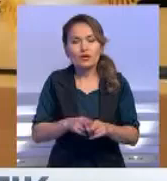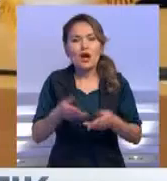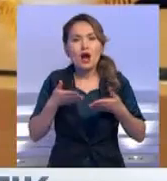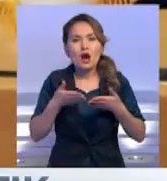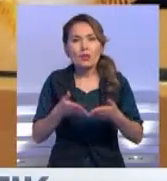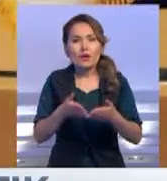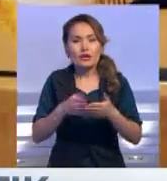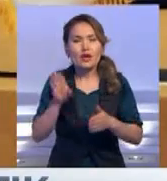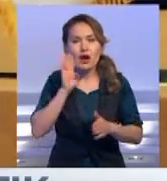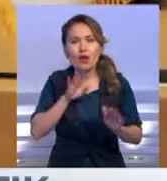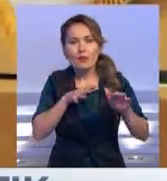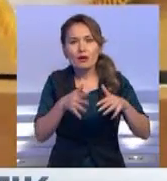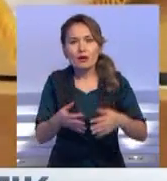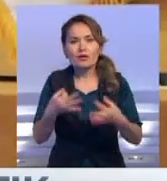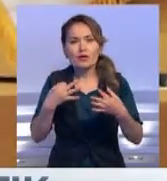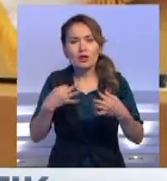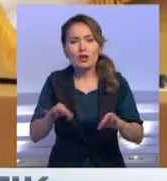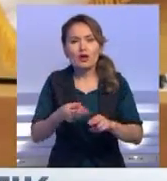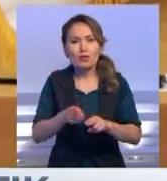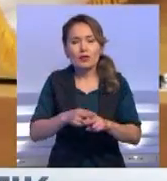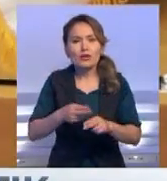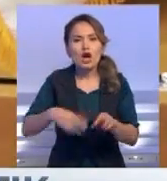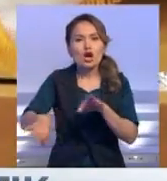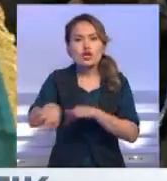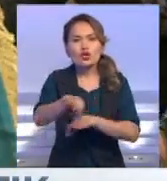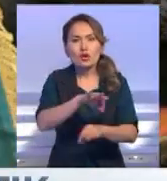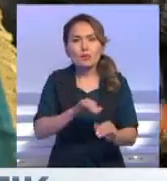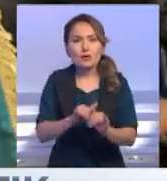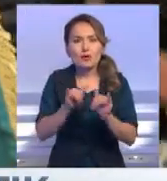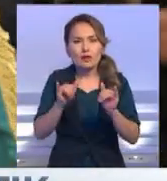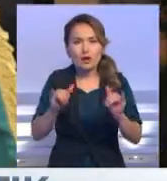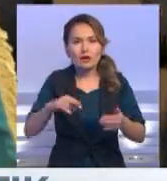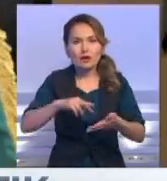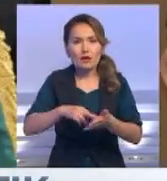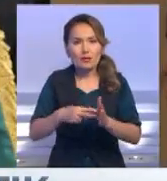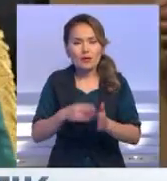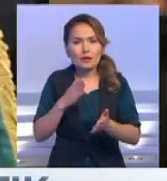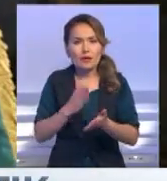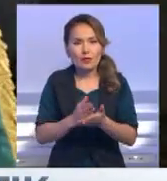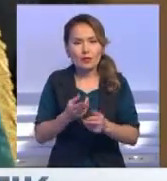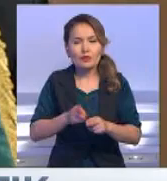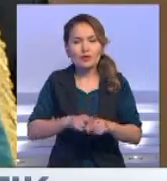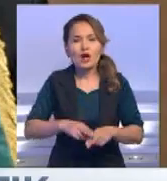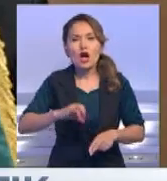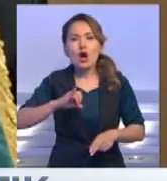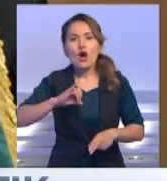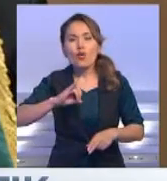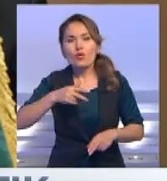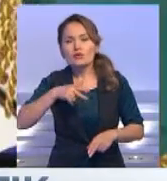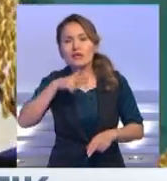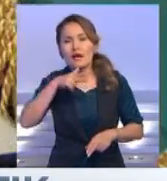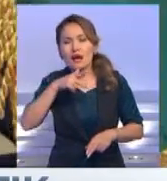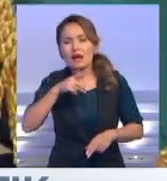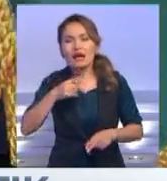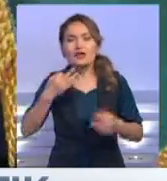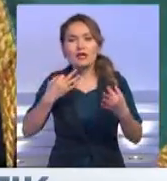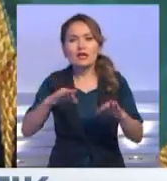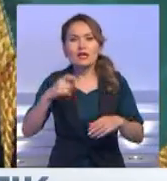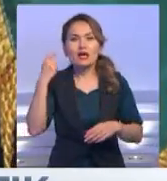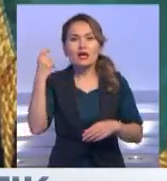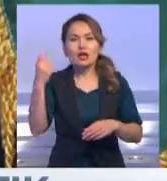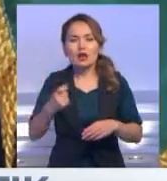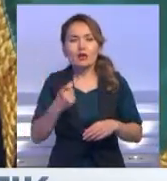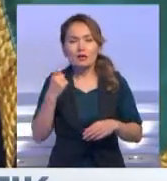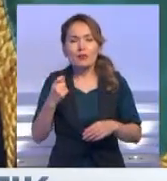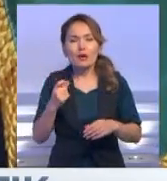Пусан теңіз порты арқылы Ұлы Жібек жолының жобаларын кеңейтуге қызығушылық танытты. Айта кетейік, Инчхон еркін экономикалық аймағы 15